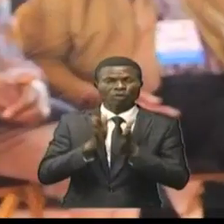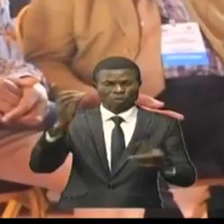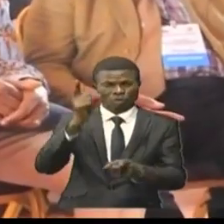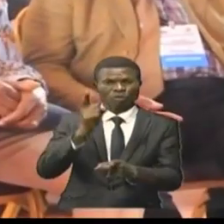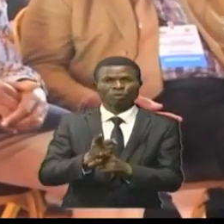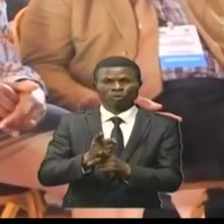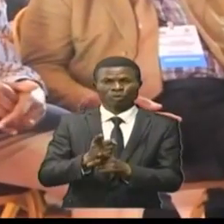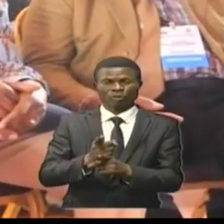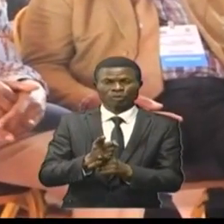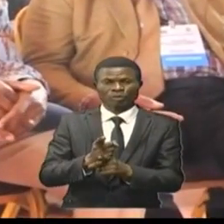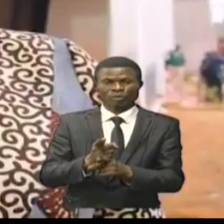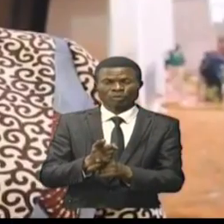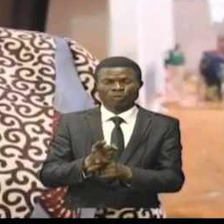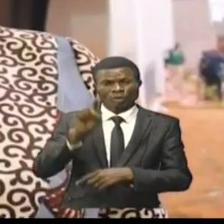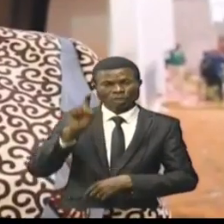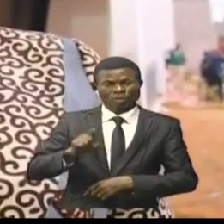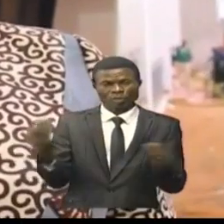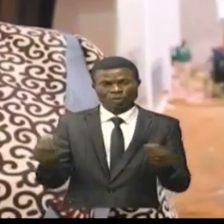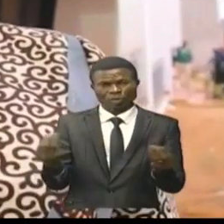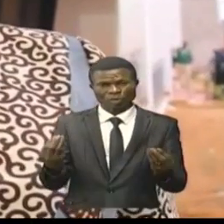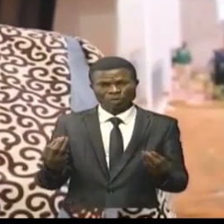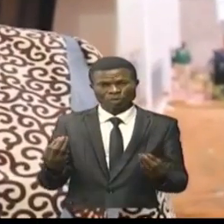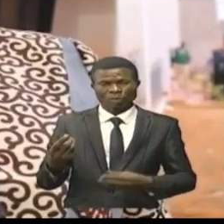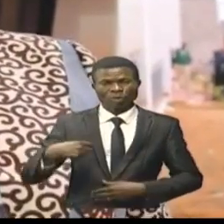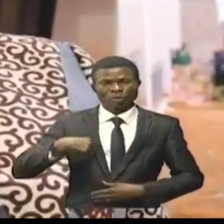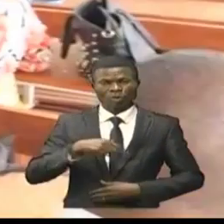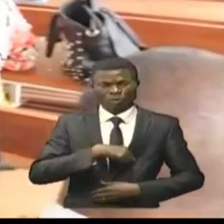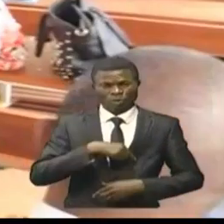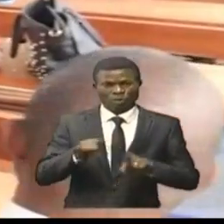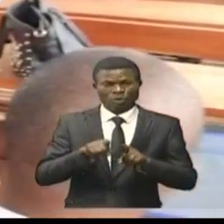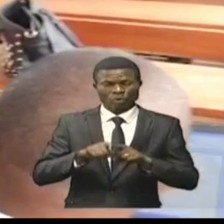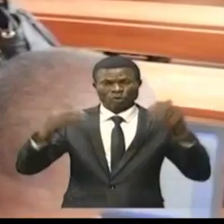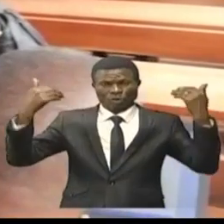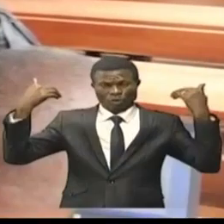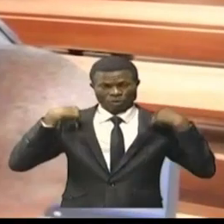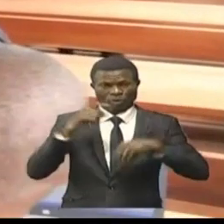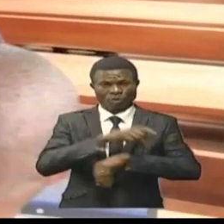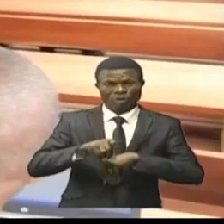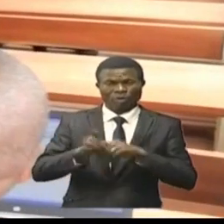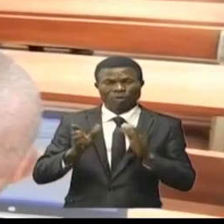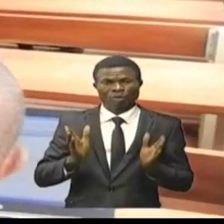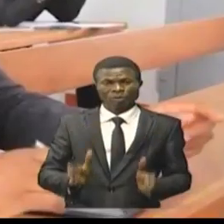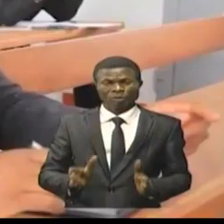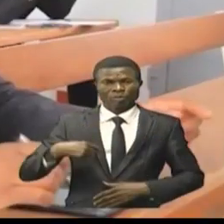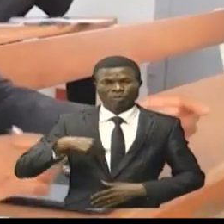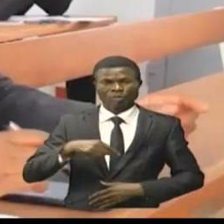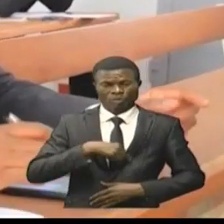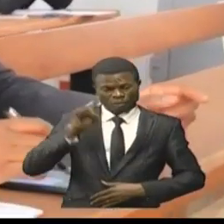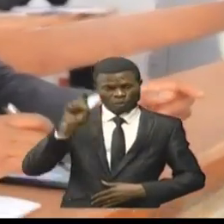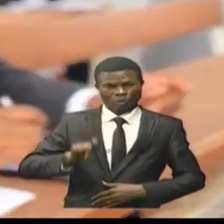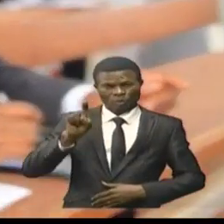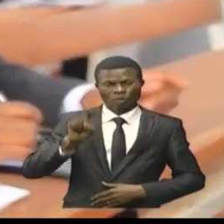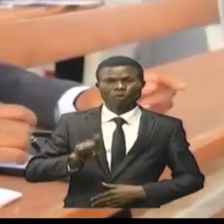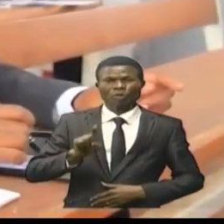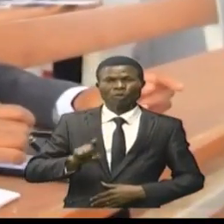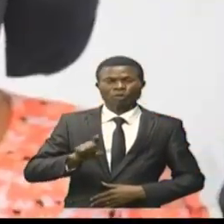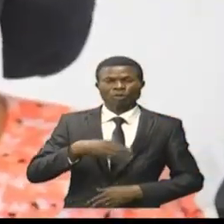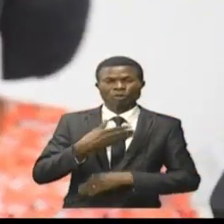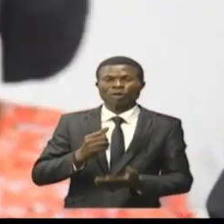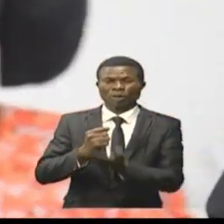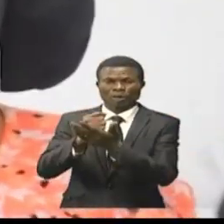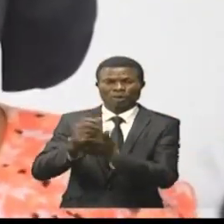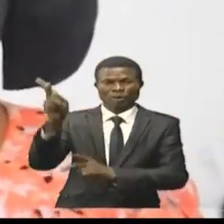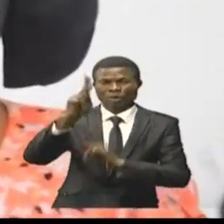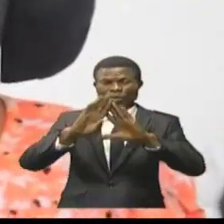effectif. La raison pour laquelle nous, en tant qu'autorité administrative, nous avons le devoir de faire comprendre